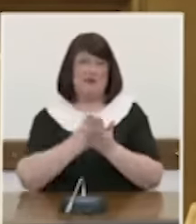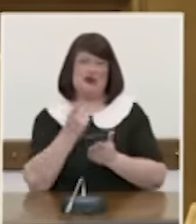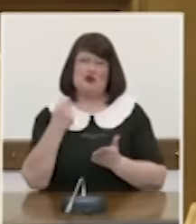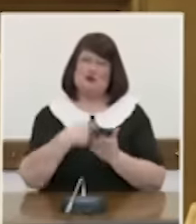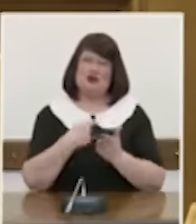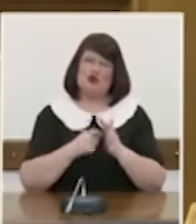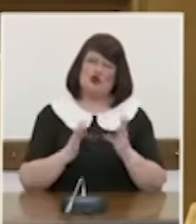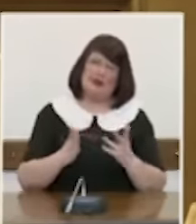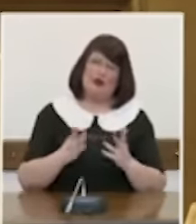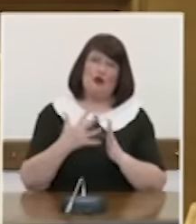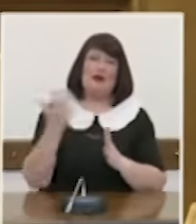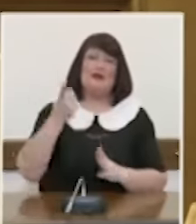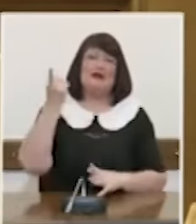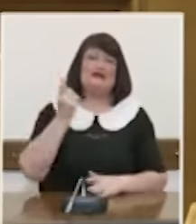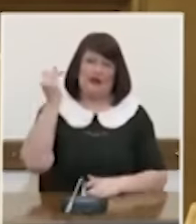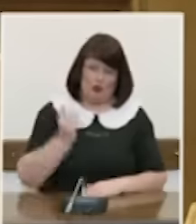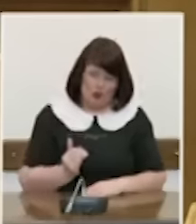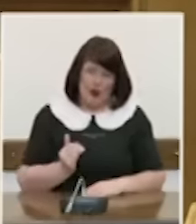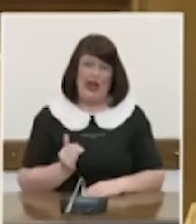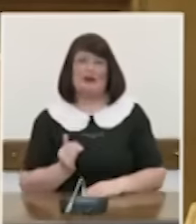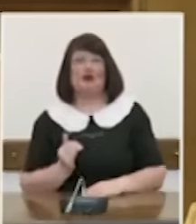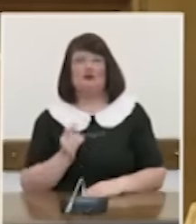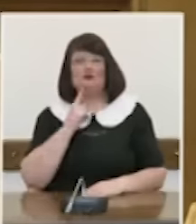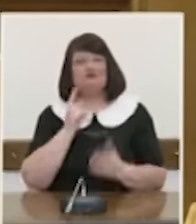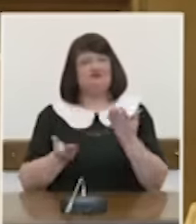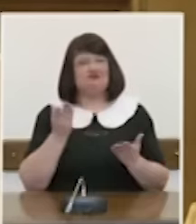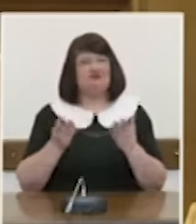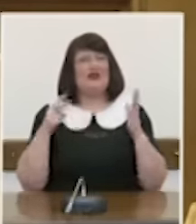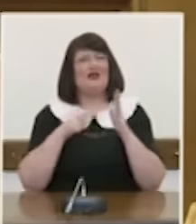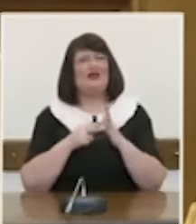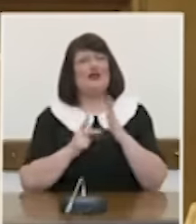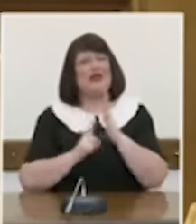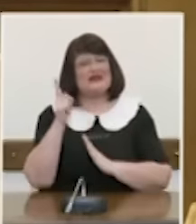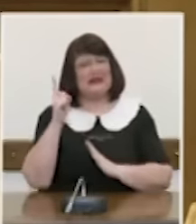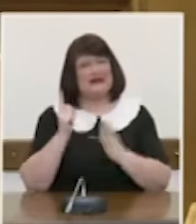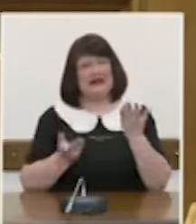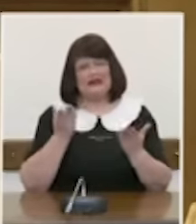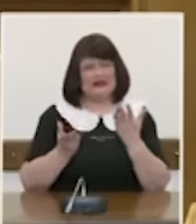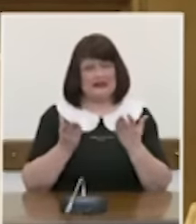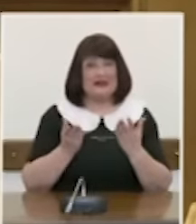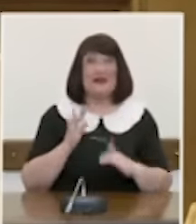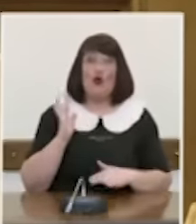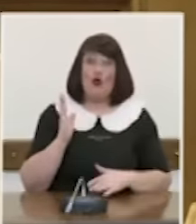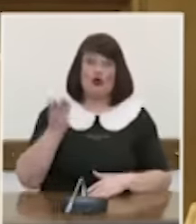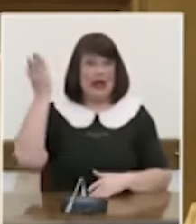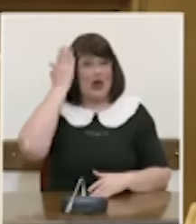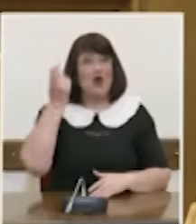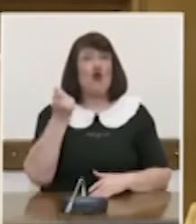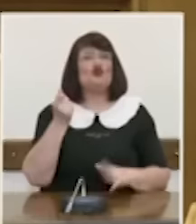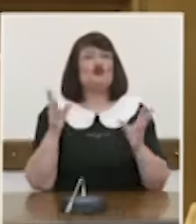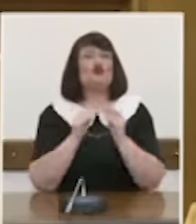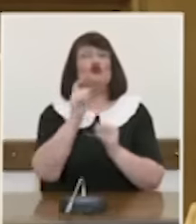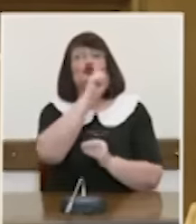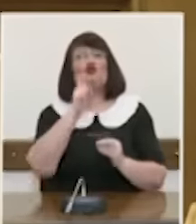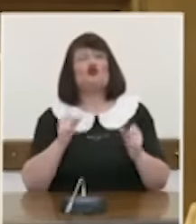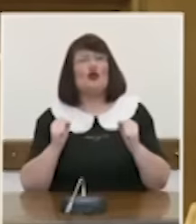κατά 15% μειωμένος σε σχέση με το 2011, όταν το κόστος διαβίωσης, τα ενοίκια,